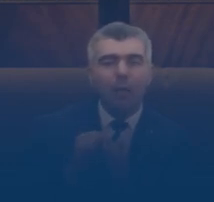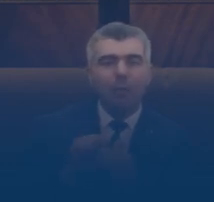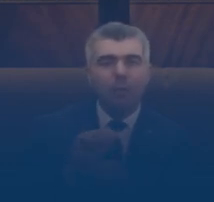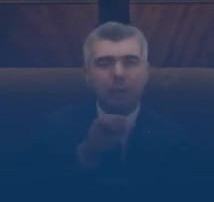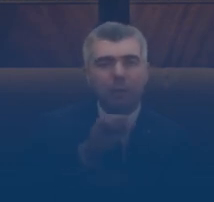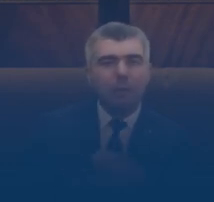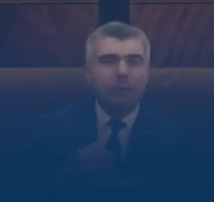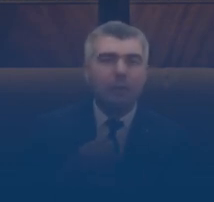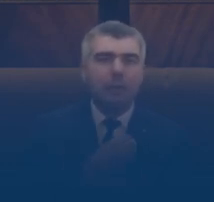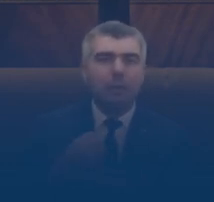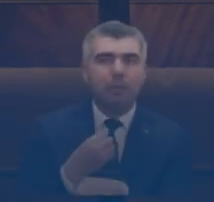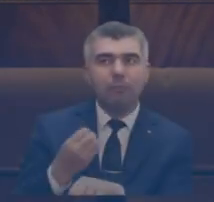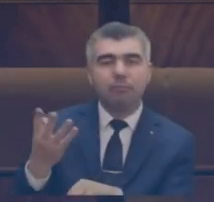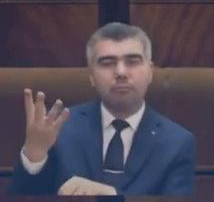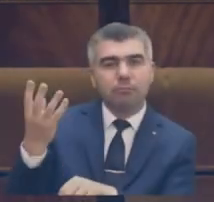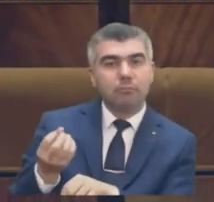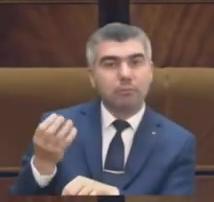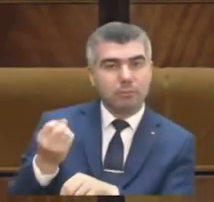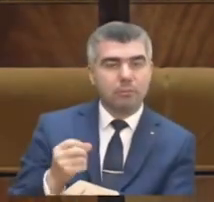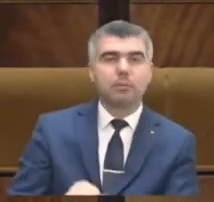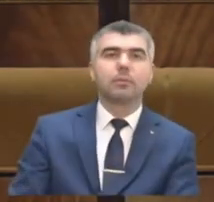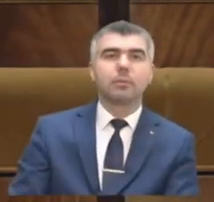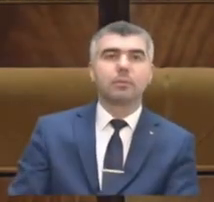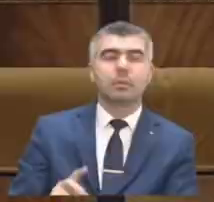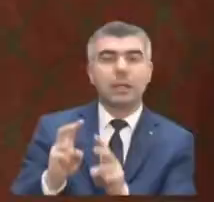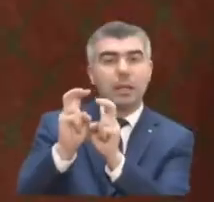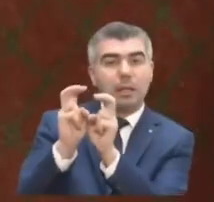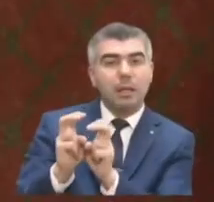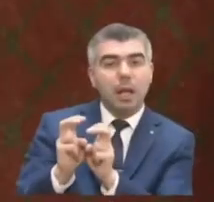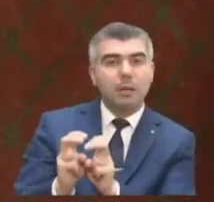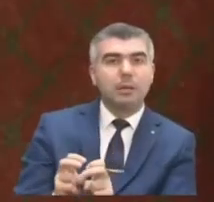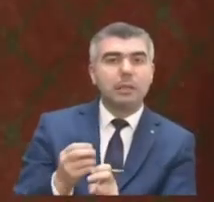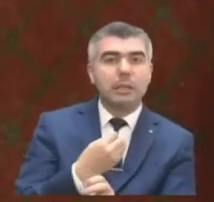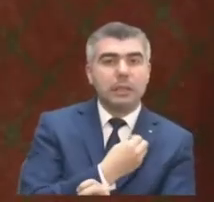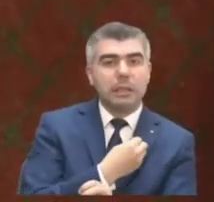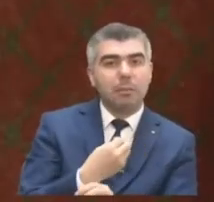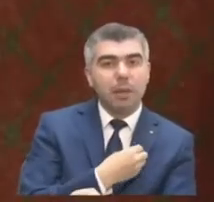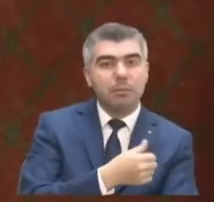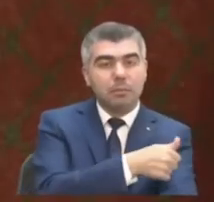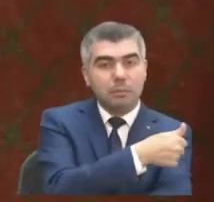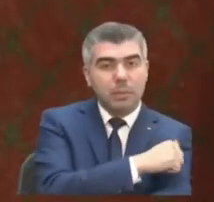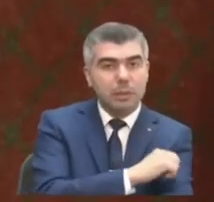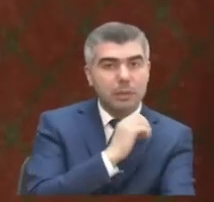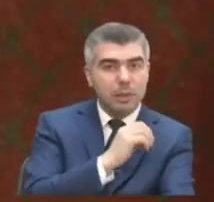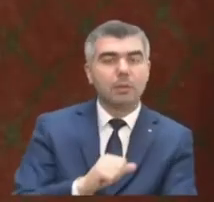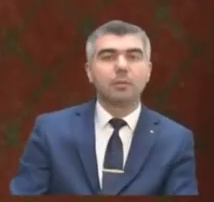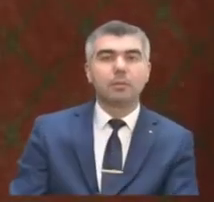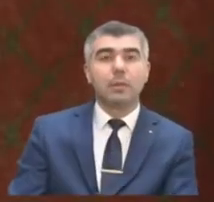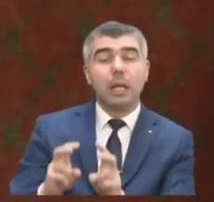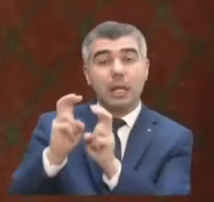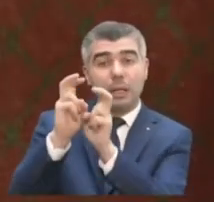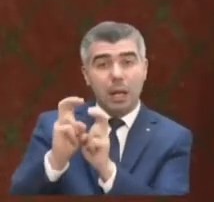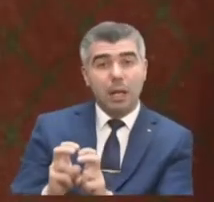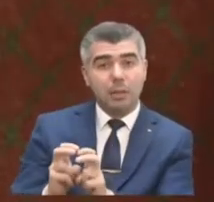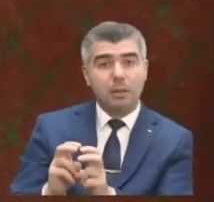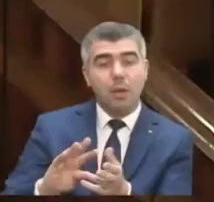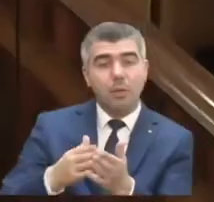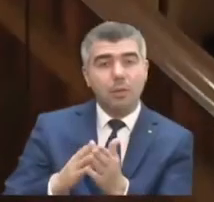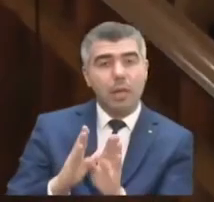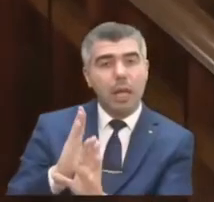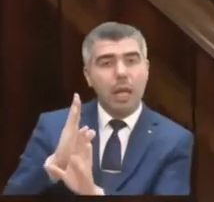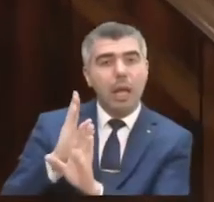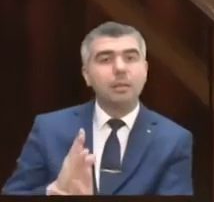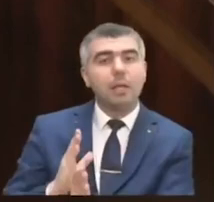الصحية. هناك نقص كبير في الأطباء والممرضين والأطر الإدارية، نقص مهول في أعوان